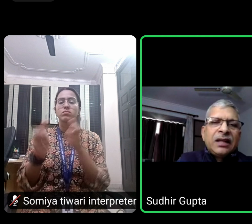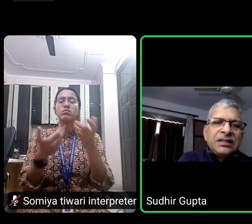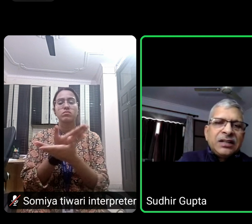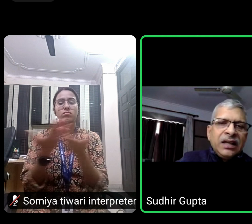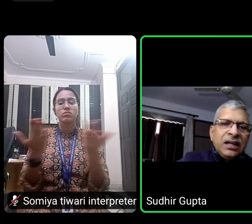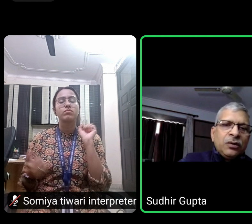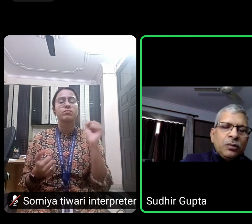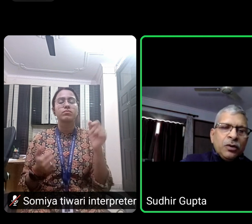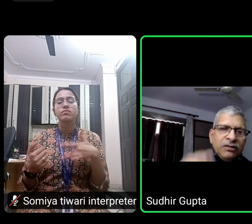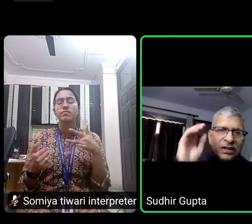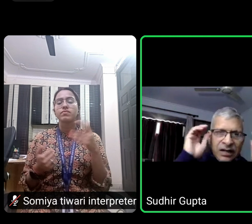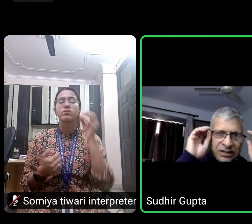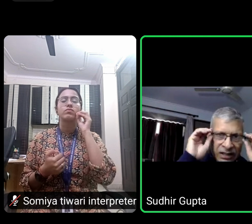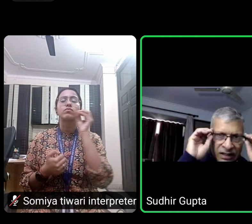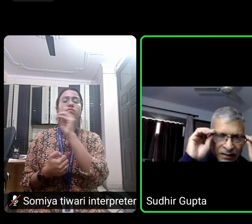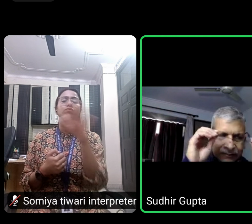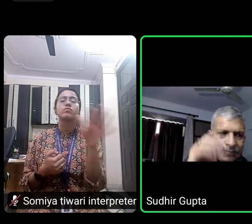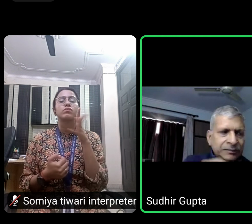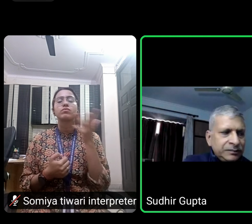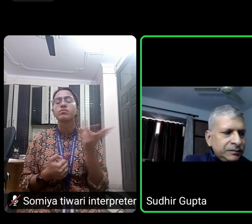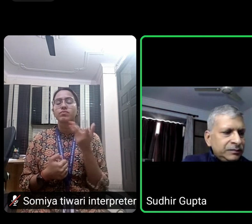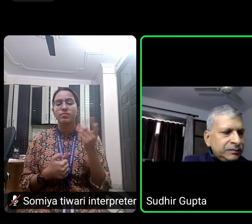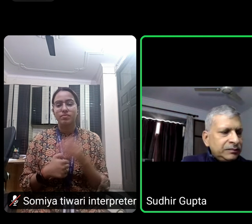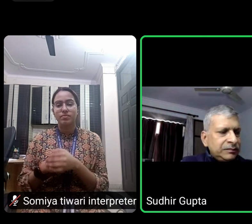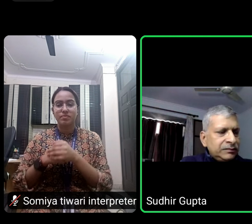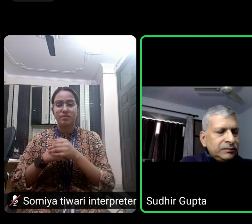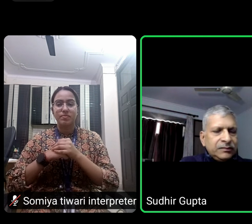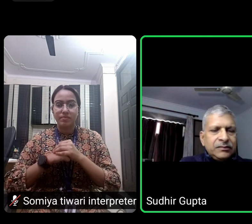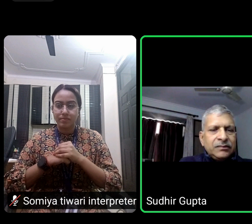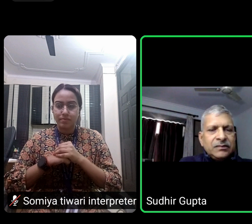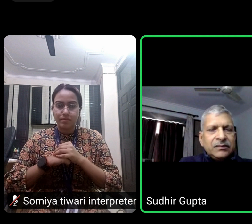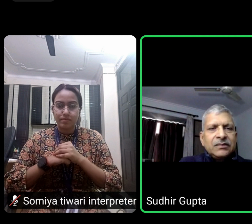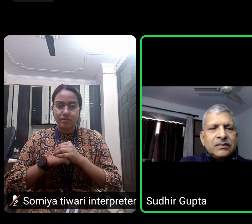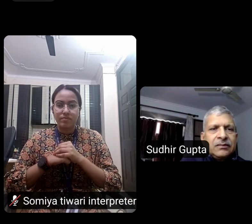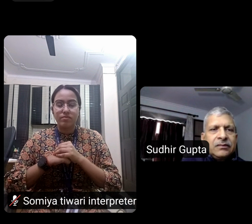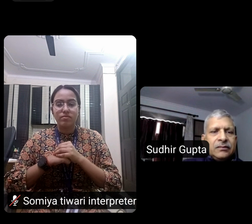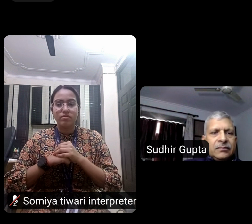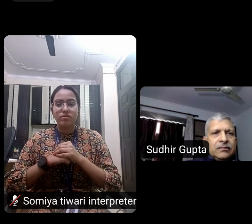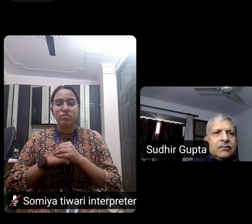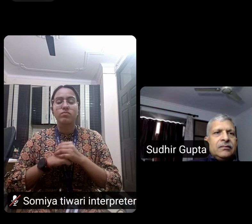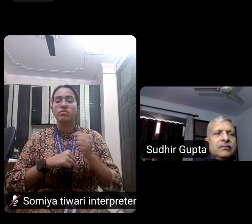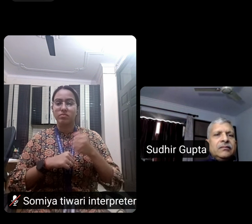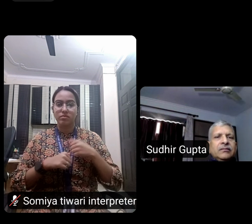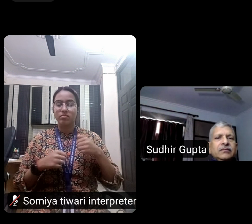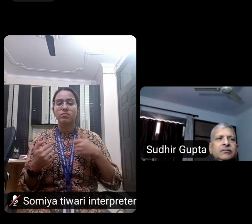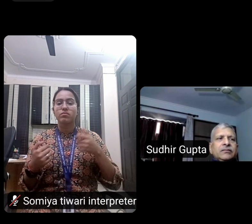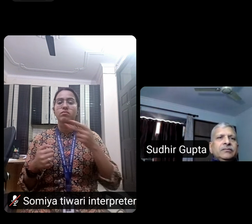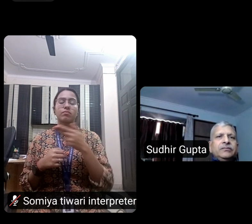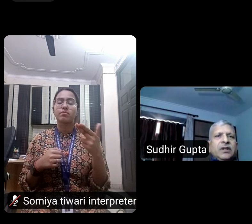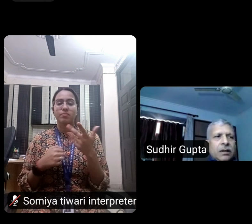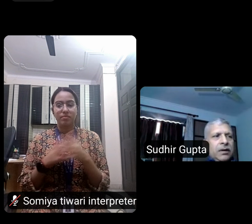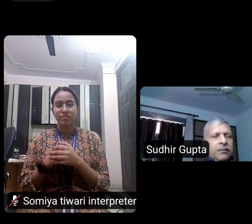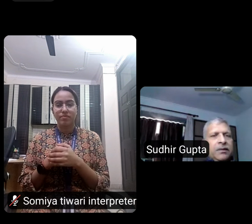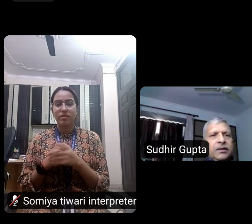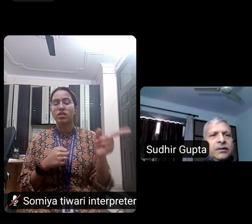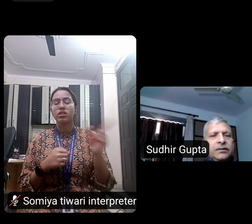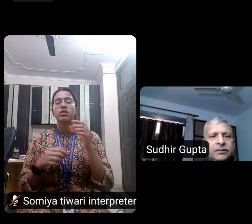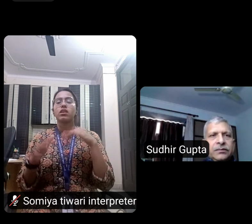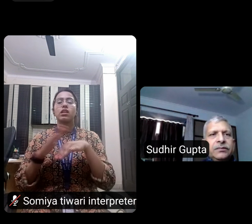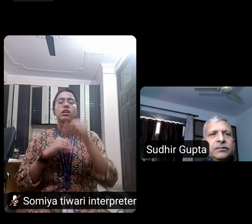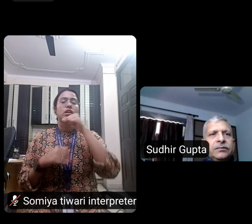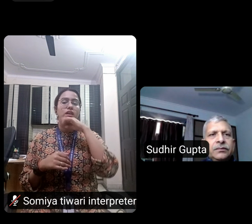बात बताना चाहेंगी या उनको मोटिवेट करना चाहेंगी? सर एक्चुअली मेरी बेटी डाउन सिंड्रोम है, वो 6 एंड हाफ ईयर की है।